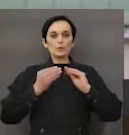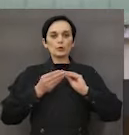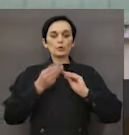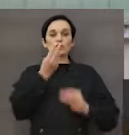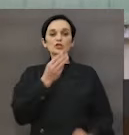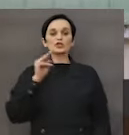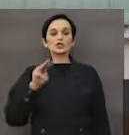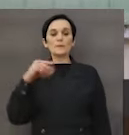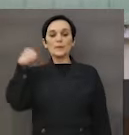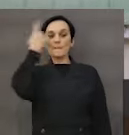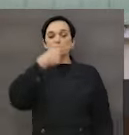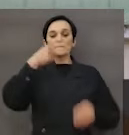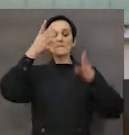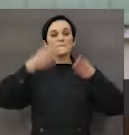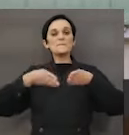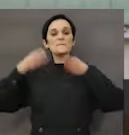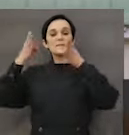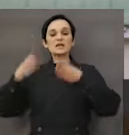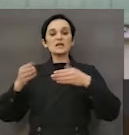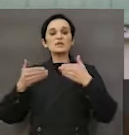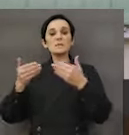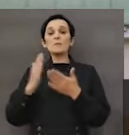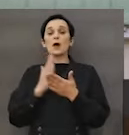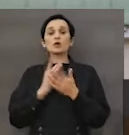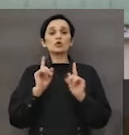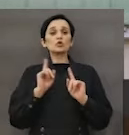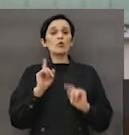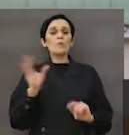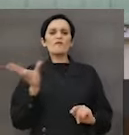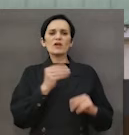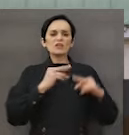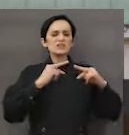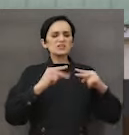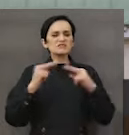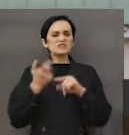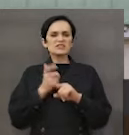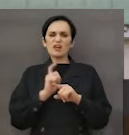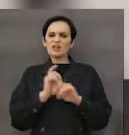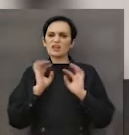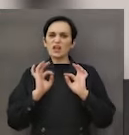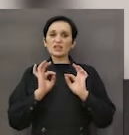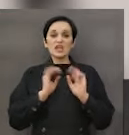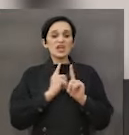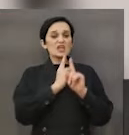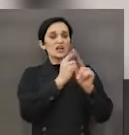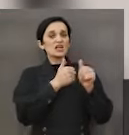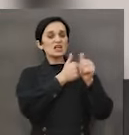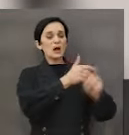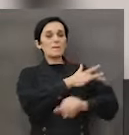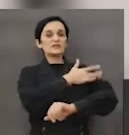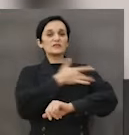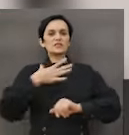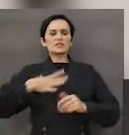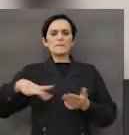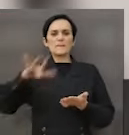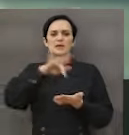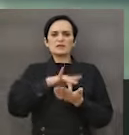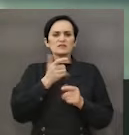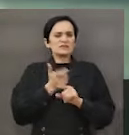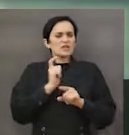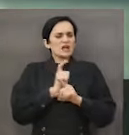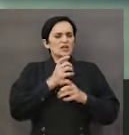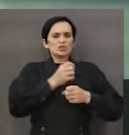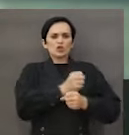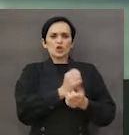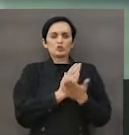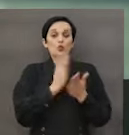მთავარი პრობლემა შეშიმოპირთან პირებთან მიმართებაში არის, რომ ყველაფერი იცვლება ძალიან ნელა. გამცილებლის სერვისი თბილისში